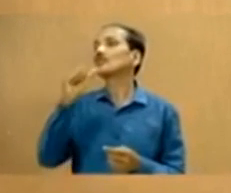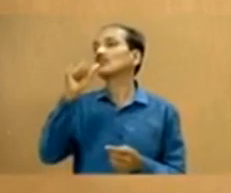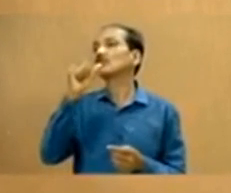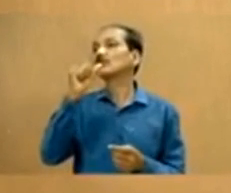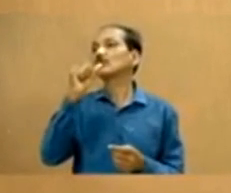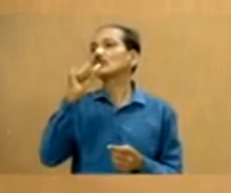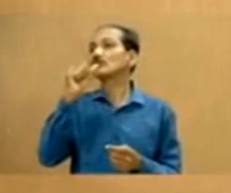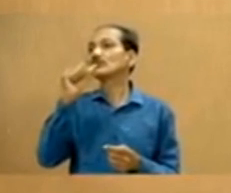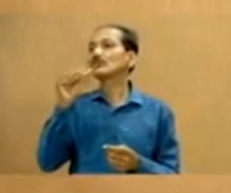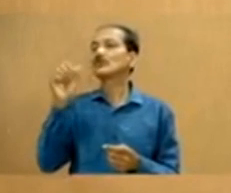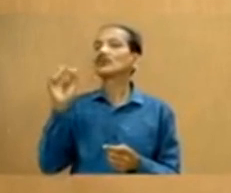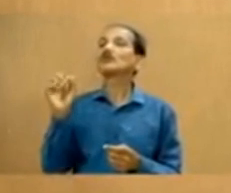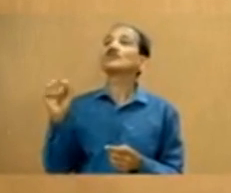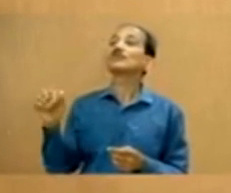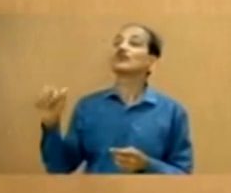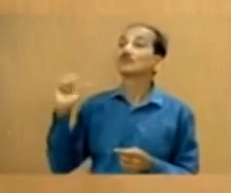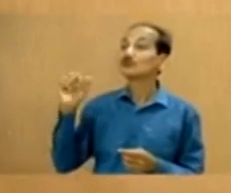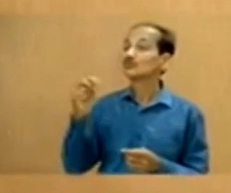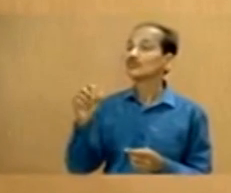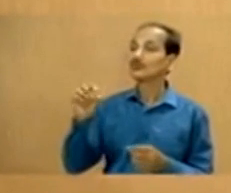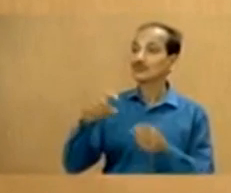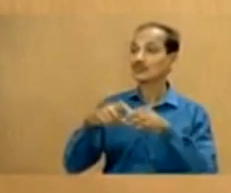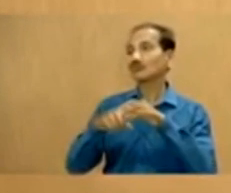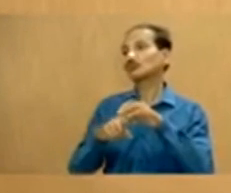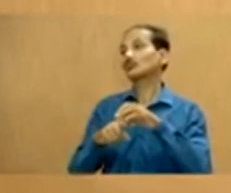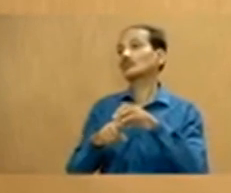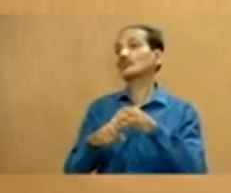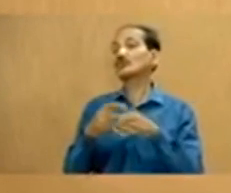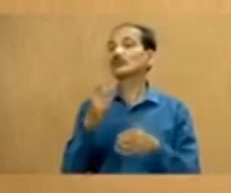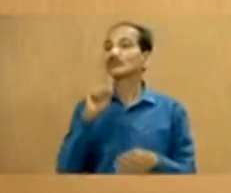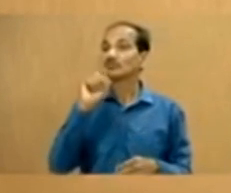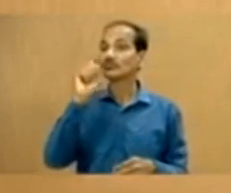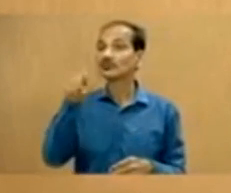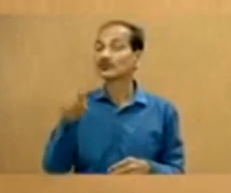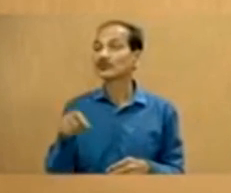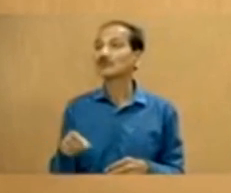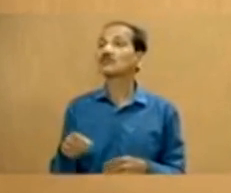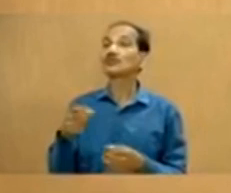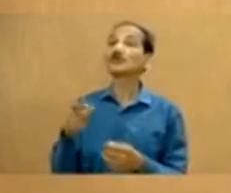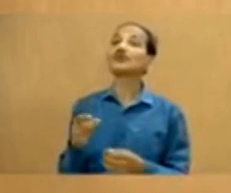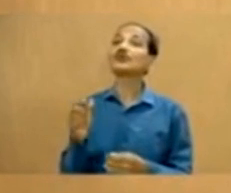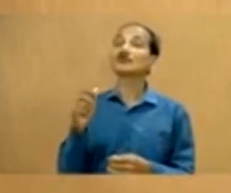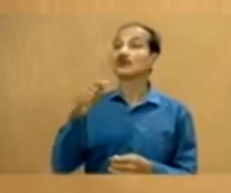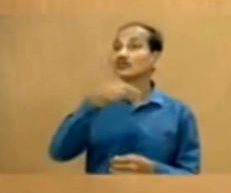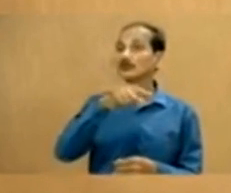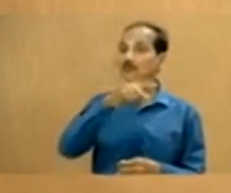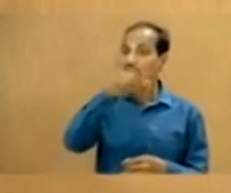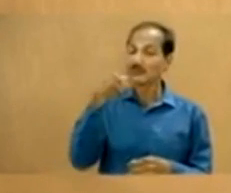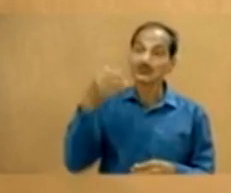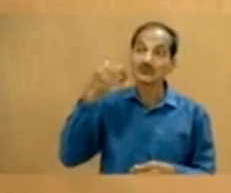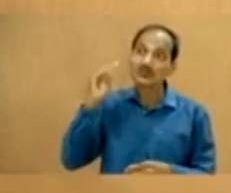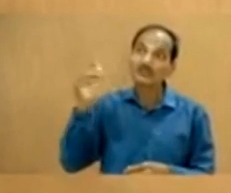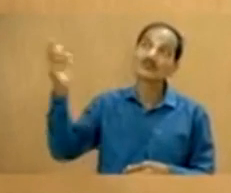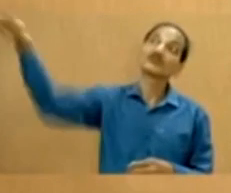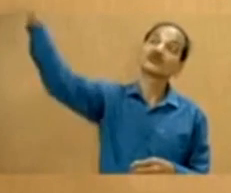ଉପରେ ଗଣମାଧ୍ୟମର ପ୍ରତିନିଧିମାନେ ପ୍ରଶ୍ନ ପଚାରିଛନ୍ତି ଯେ ହଜରତ ନିଜାମୁଦ୍ଦିନରୁ ଫେରିଥିବା ଓଡ଼ିଆ ବ୍ୟକ୍ତିମାନଙ୍କ